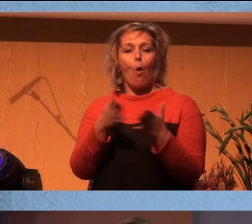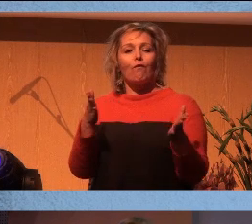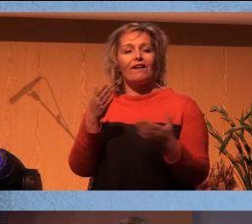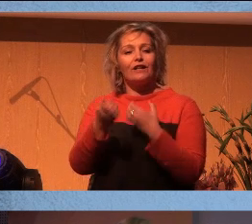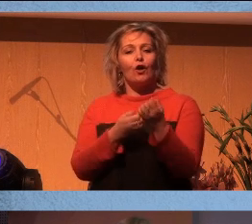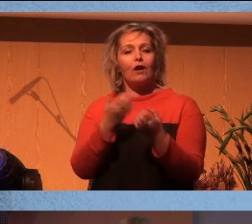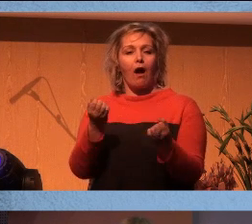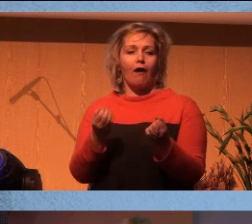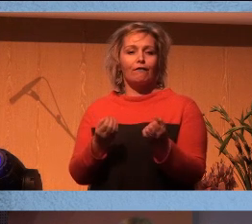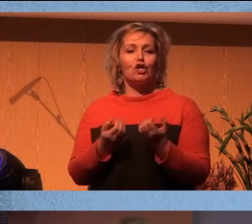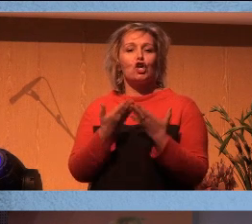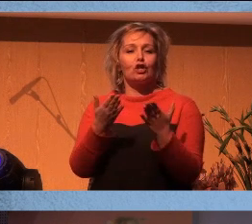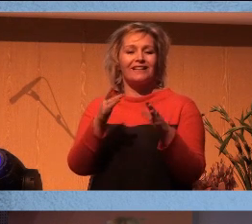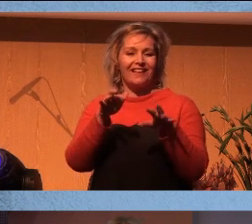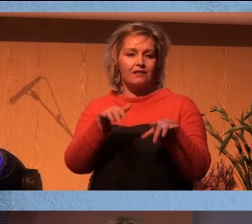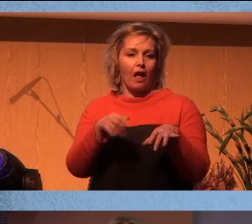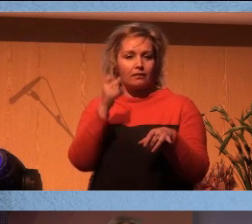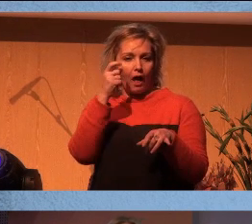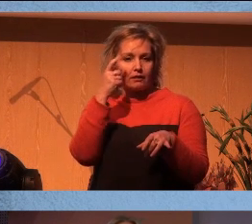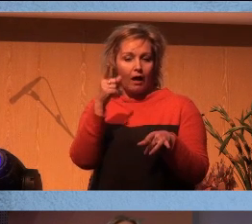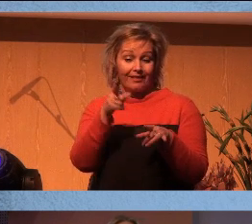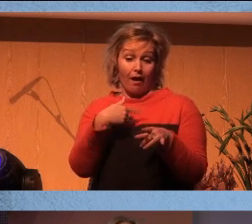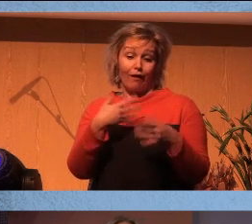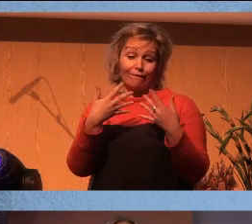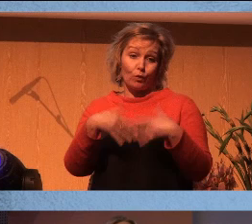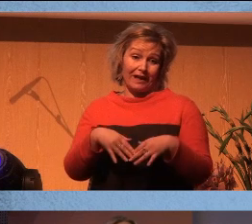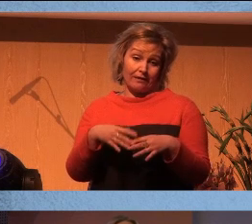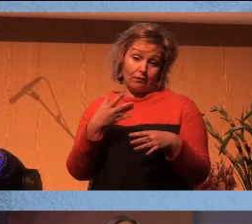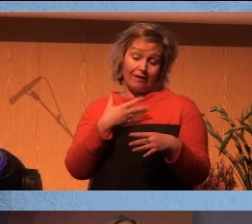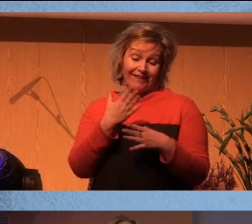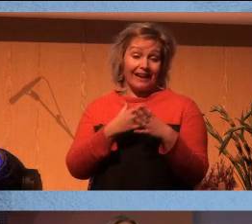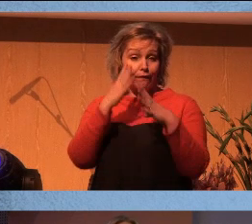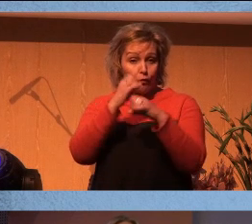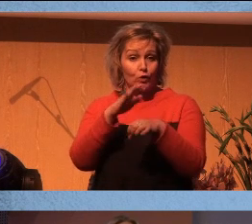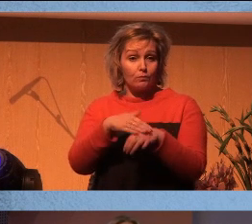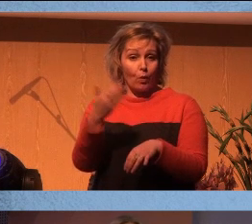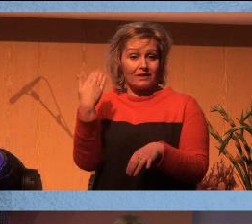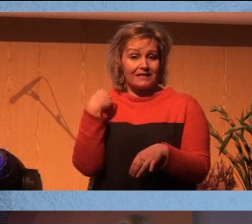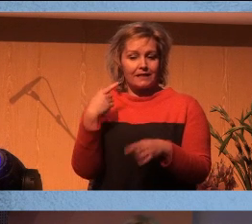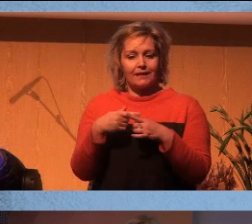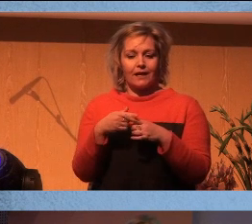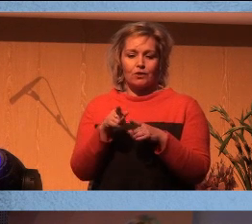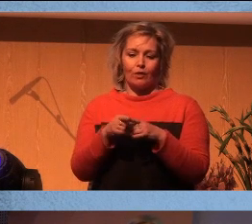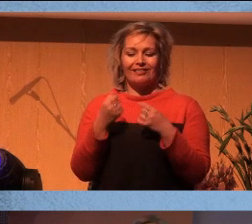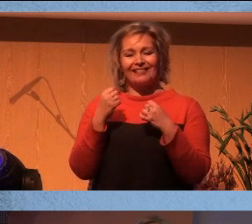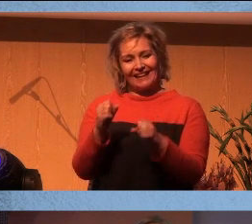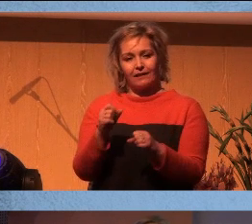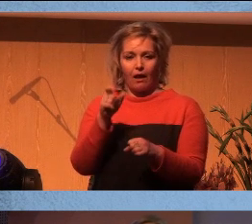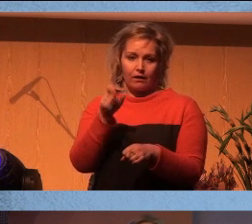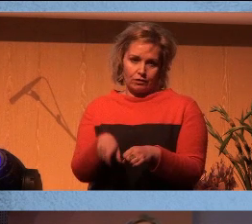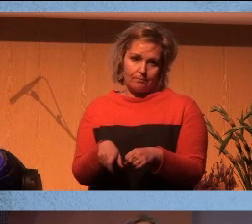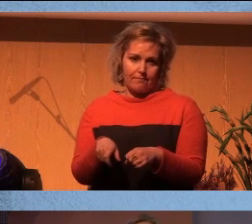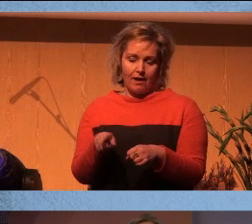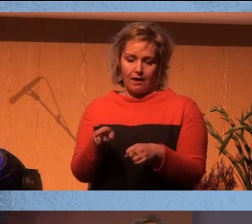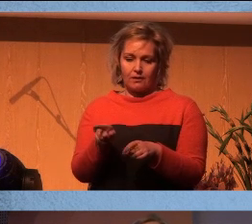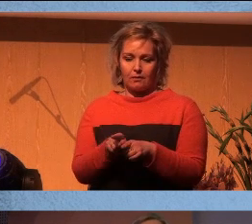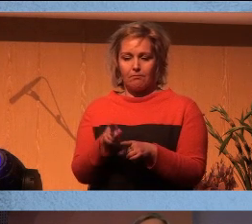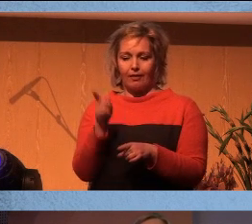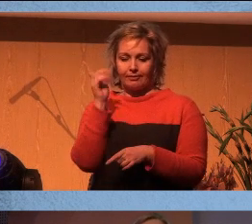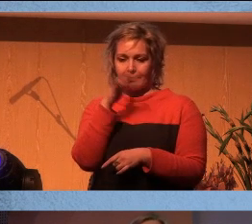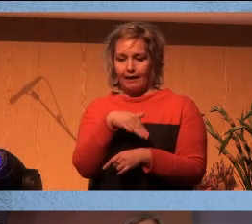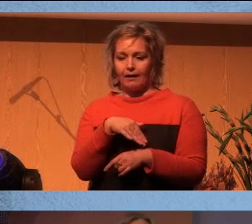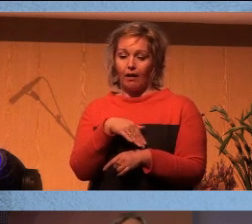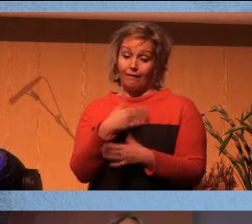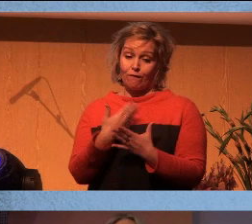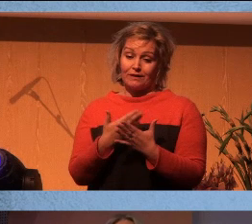av ytelsesdata. Det har egentlig vært noe som har vært mye fokus på i siste, og det en type tiltak hvor man tenker